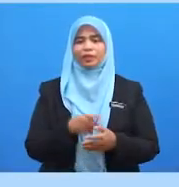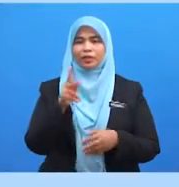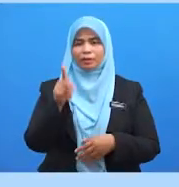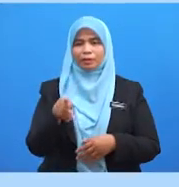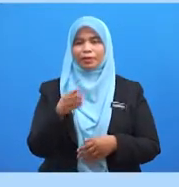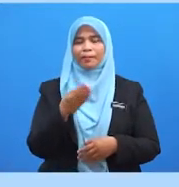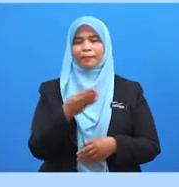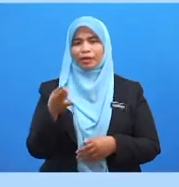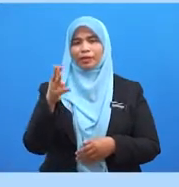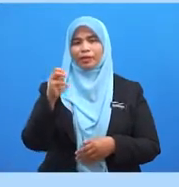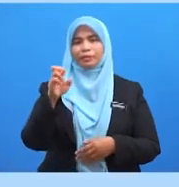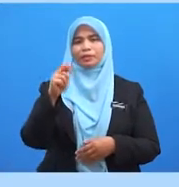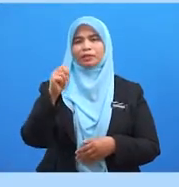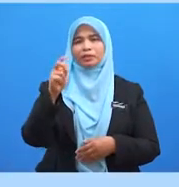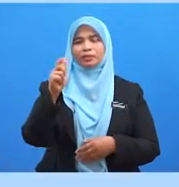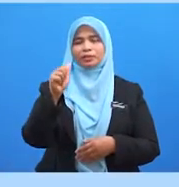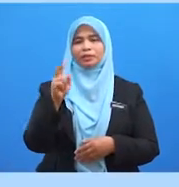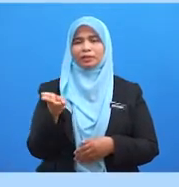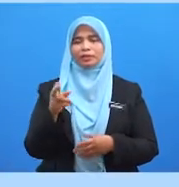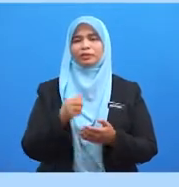keperluan bahan mentah,